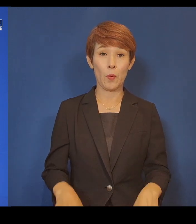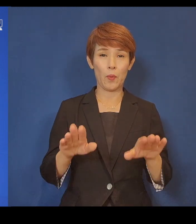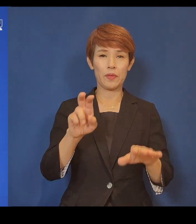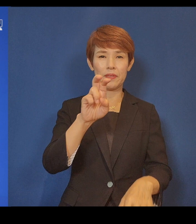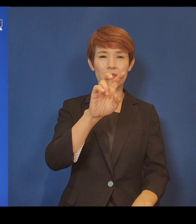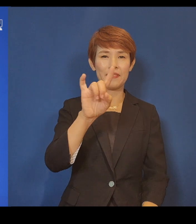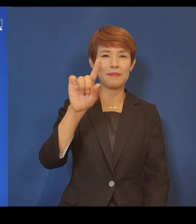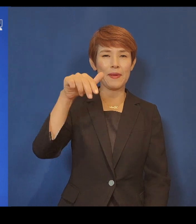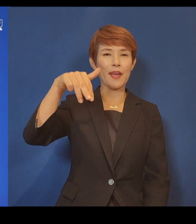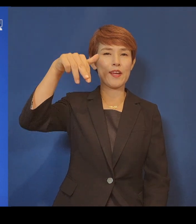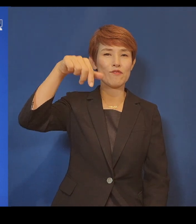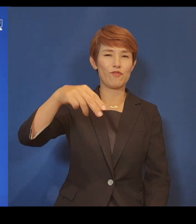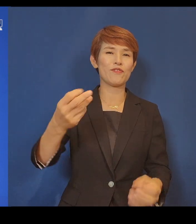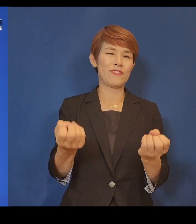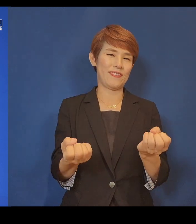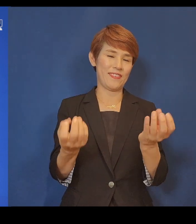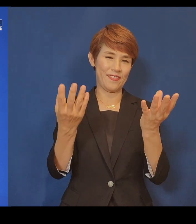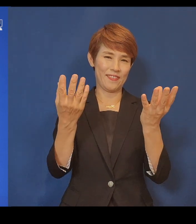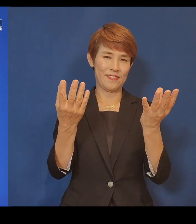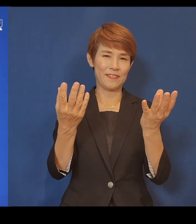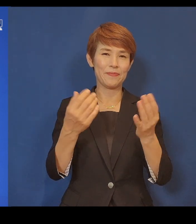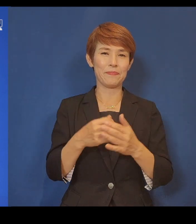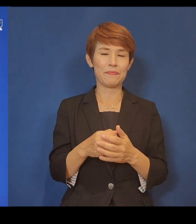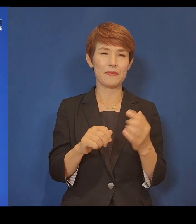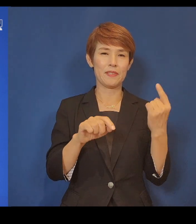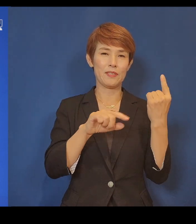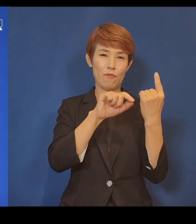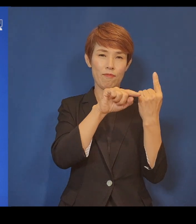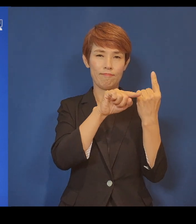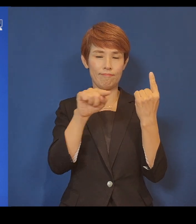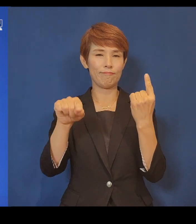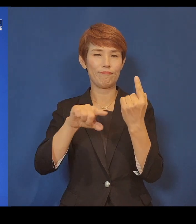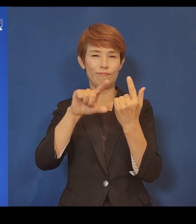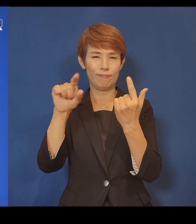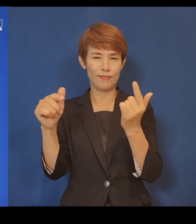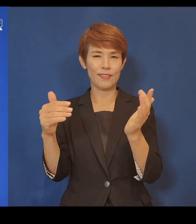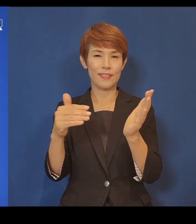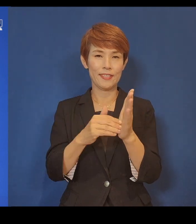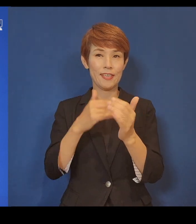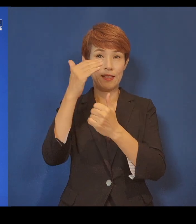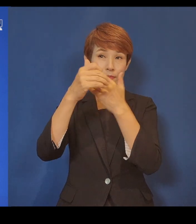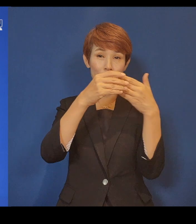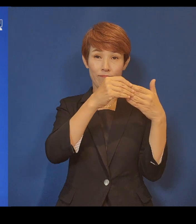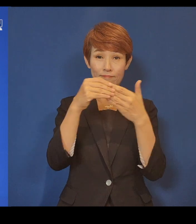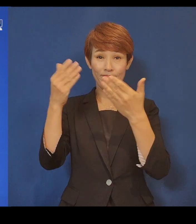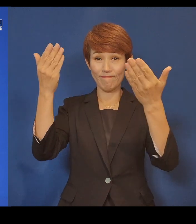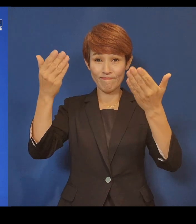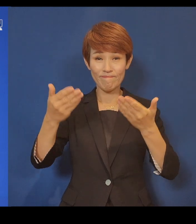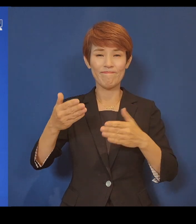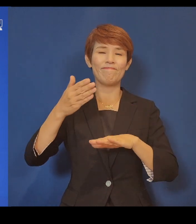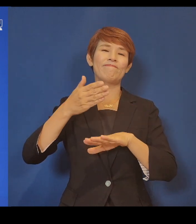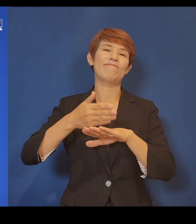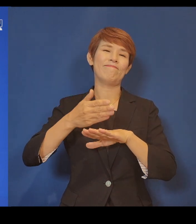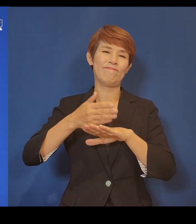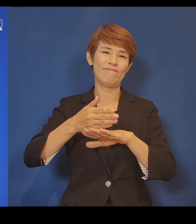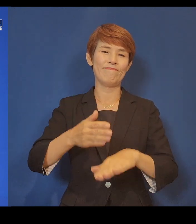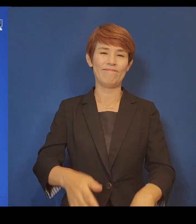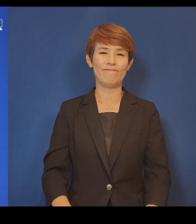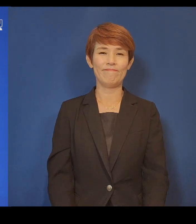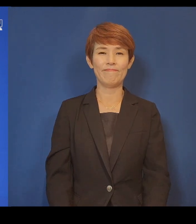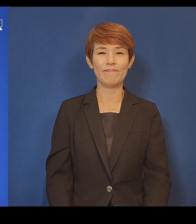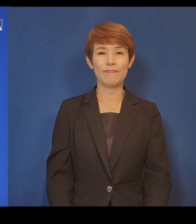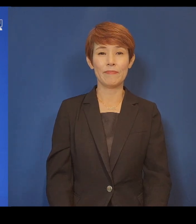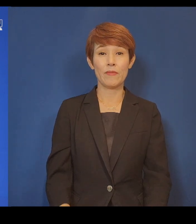오늘 맥추절입니다. 상반기 인도하신 하나님 앞에 너무너무 감사했어요. 제가 어제 말씀드렸던